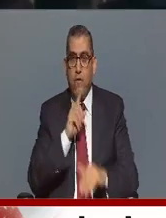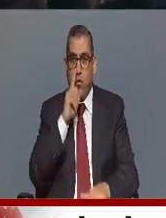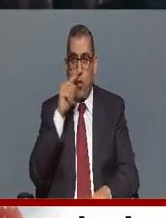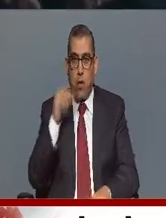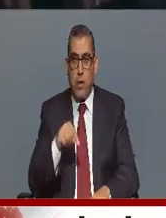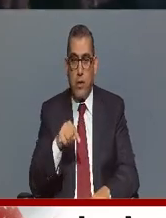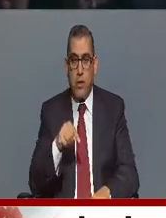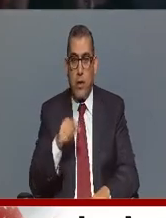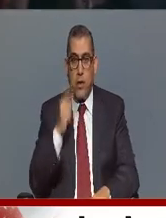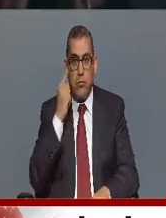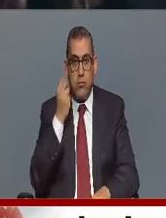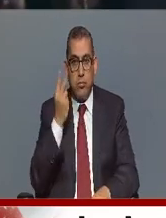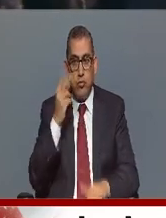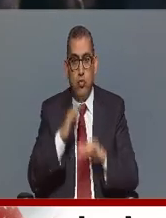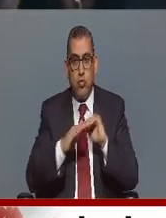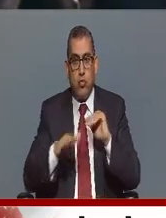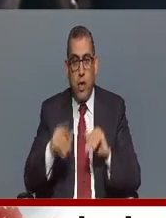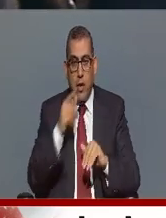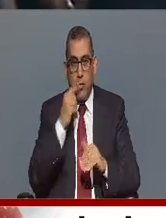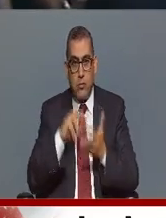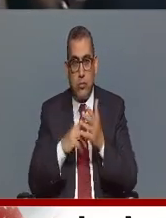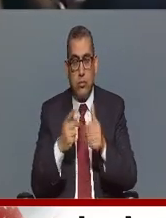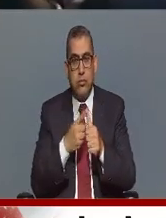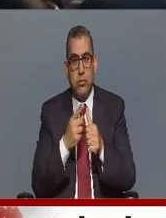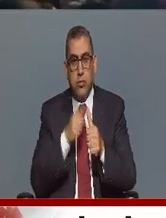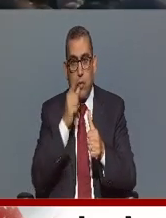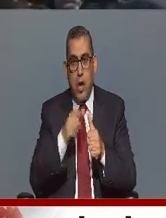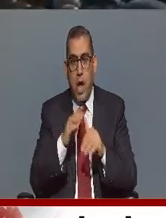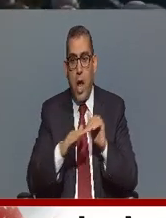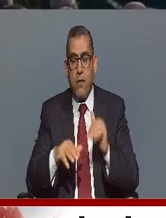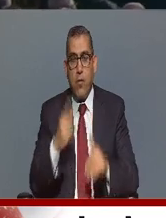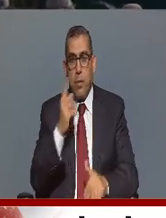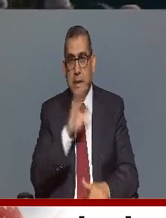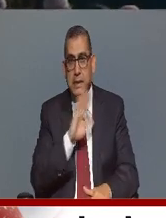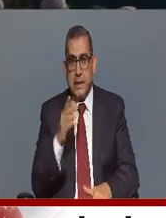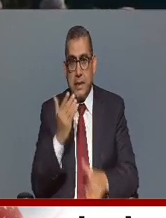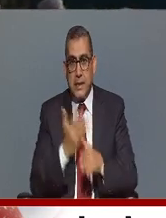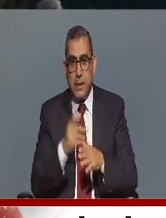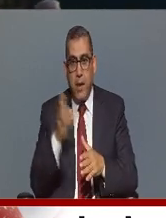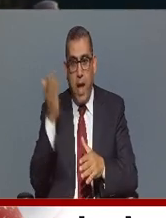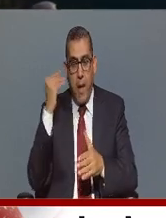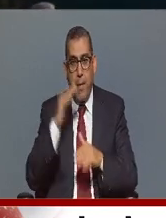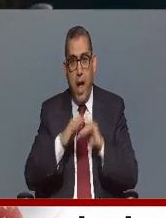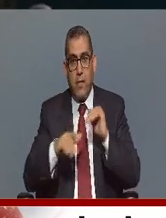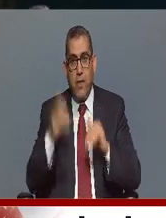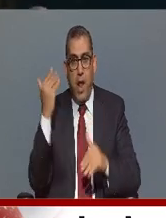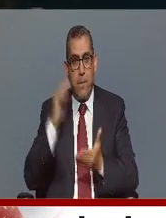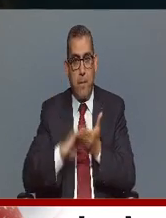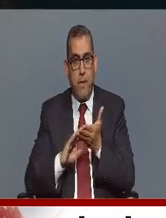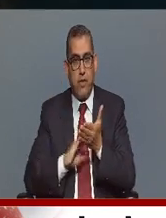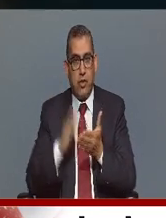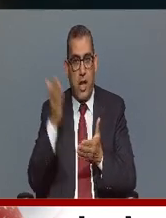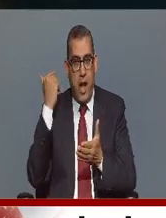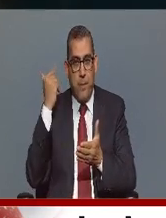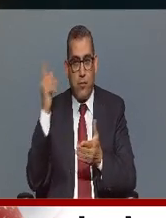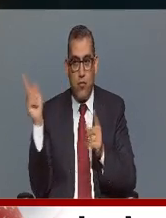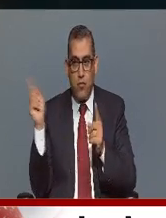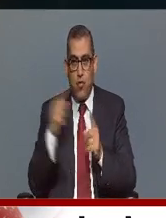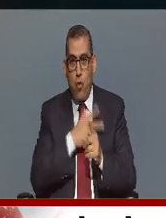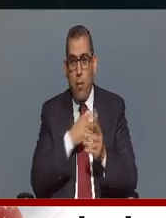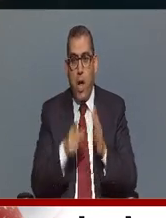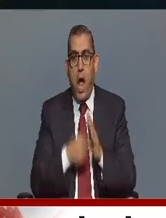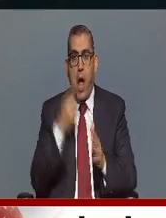جائزة المبدع الصغير دي الوحيدة اللي للأطفال، ما كانش في جائزة للأطفال قبل كده في جوائز الدولة، دي أول